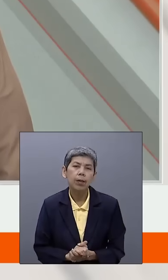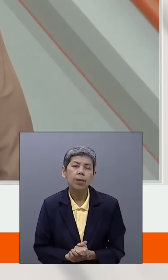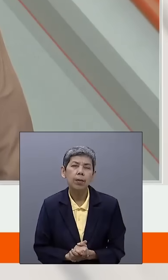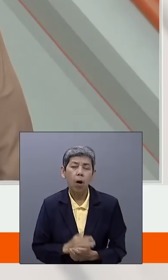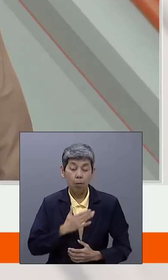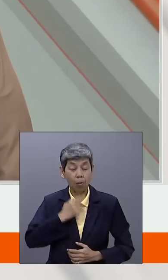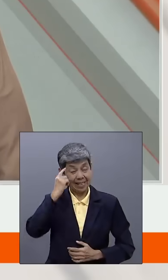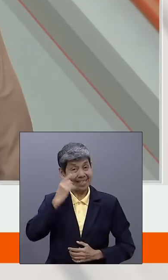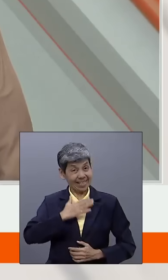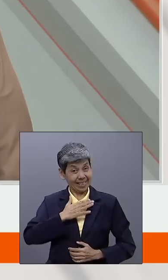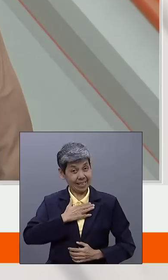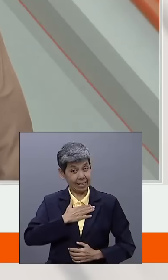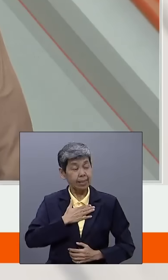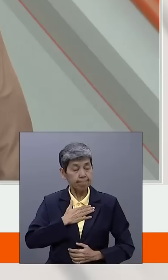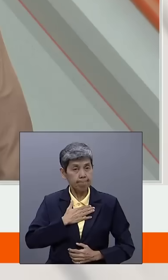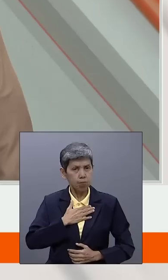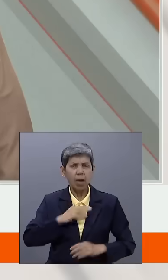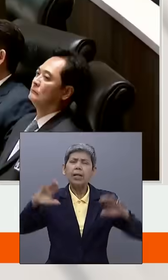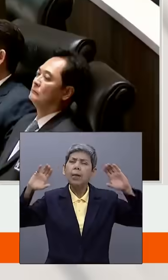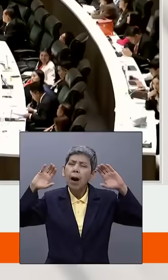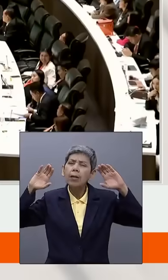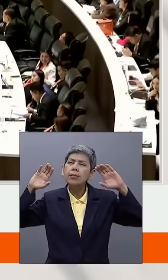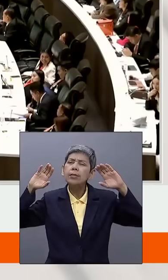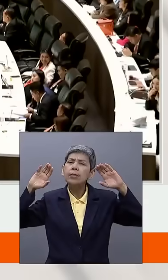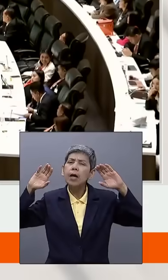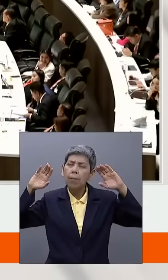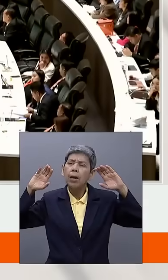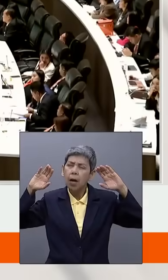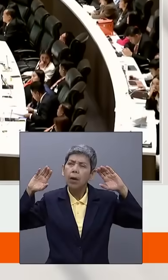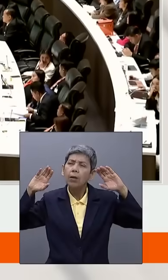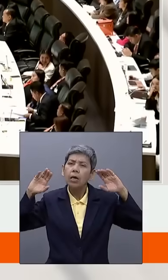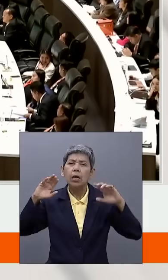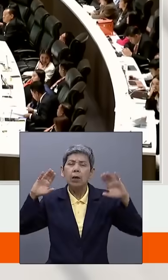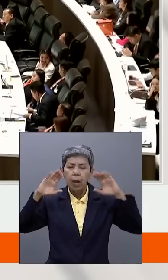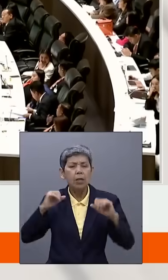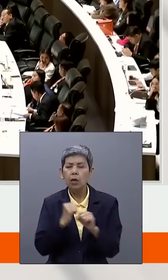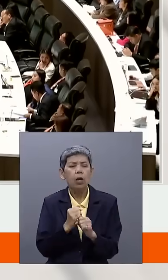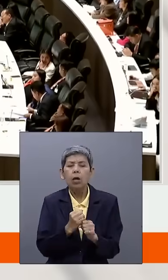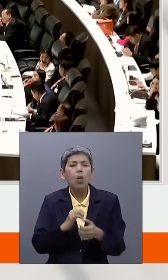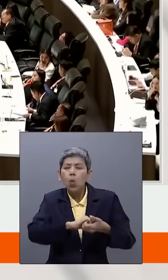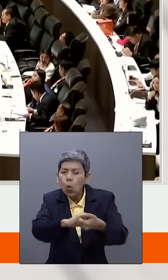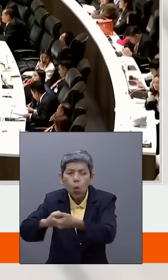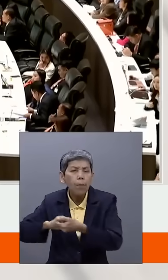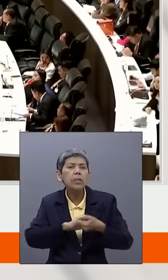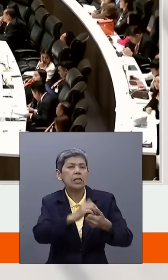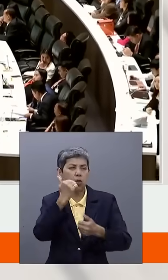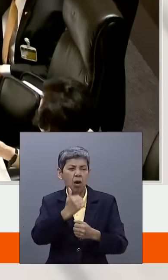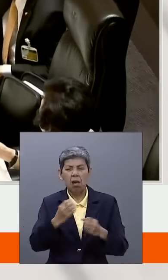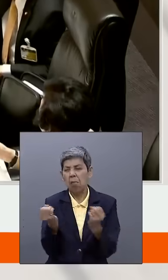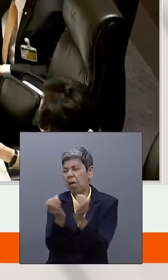คือผมคิดว่าจะเป็นรัฐบาลที่มีนัยยะของการสลายขั้ว ระดับหนึ่ง